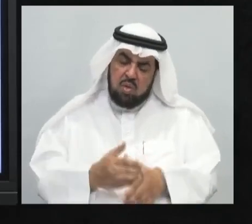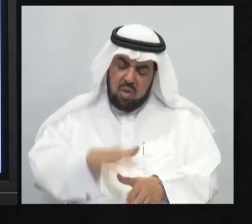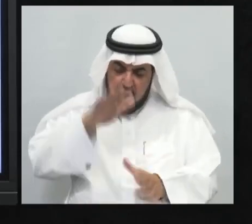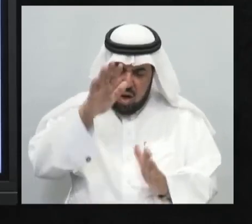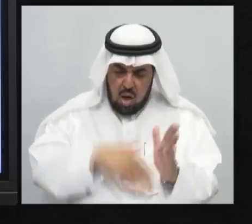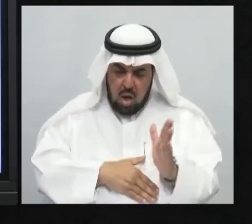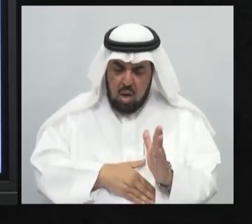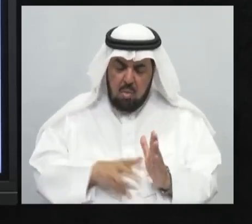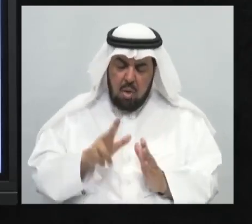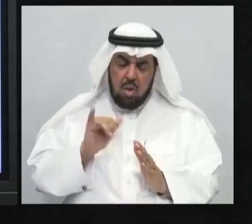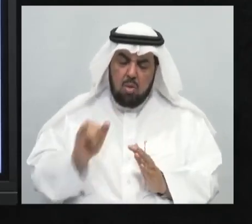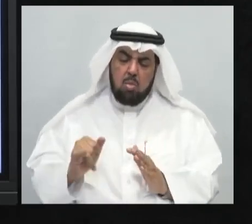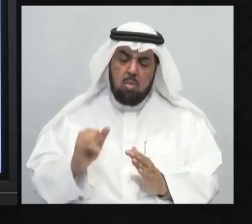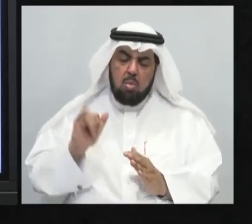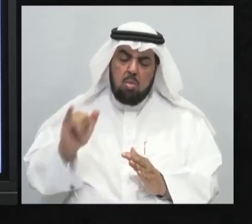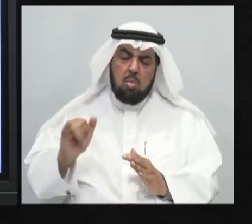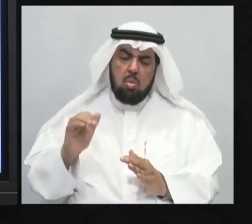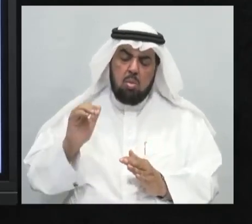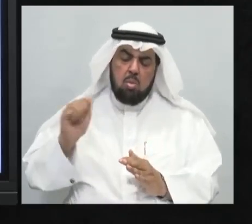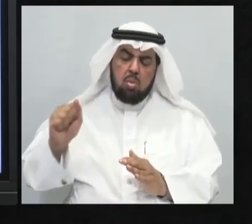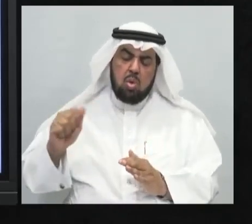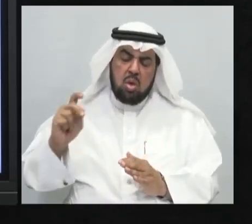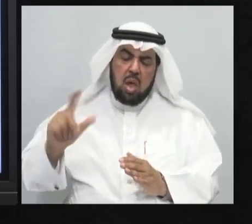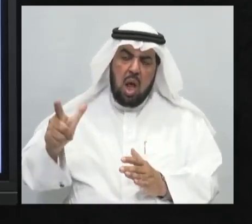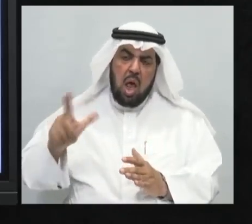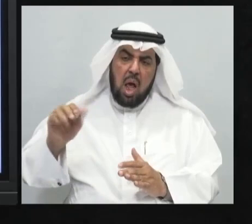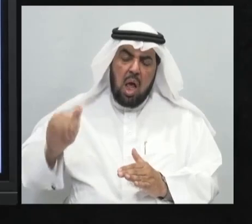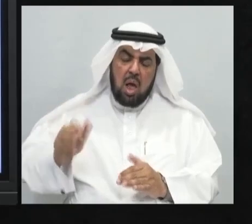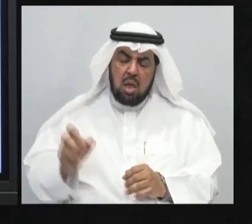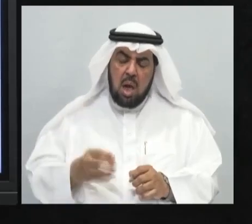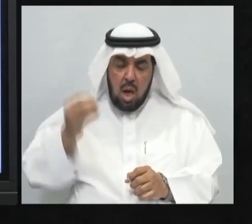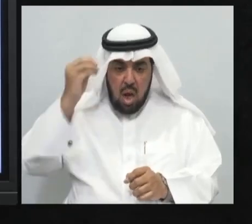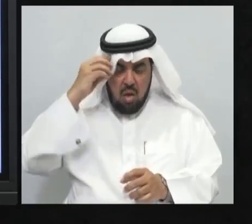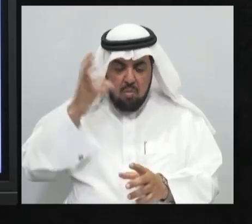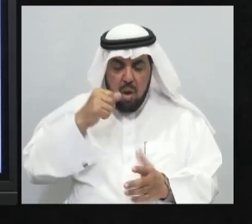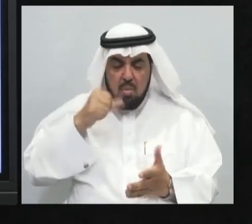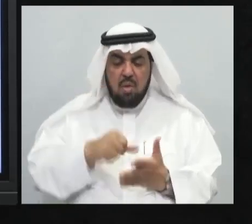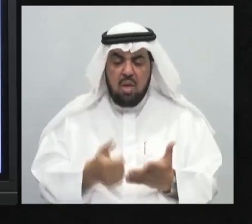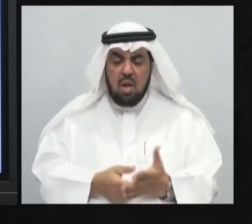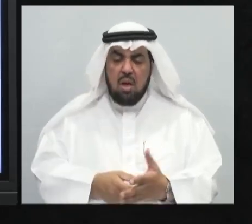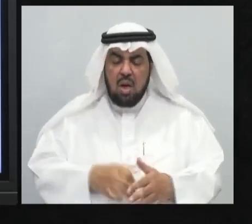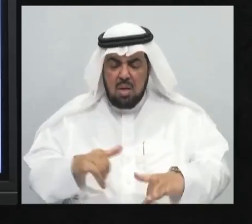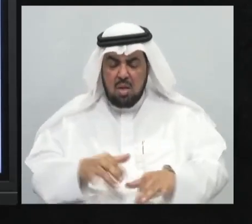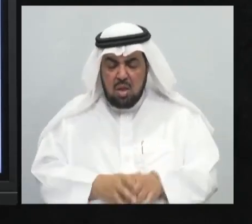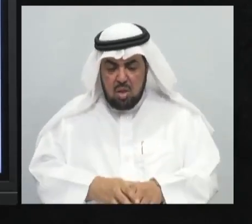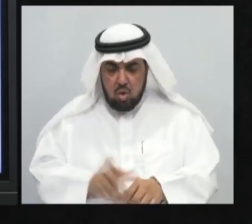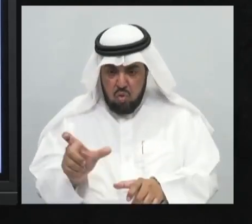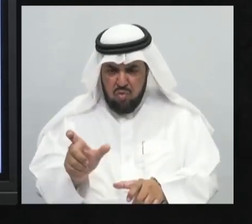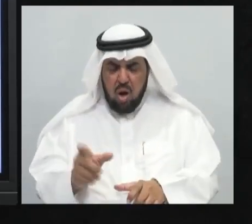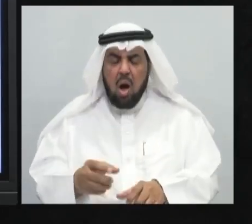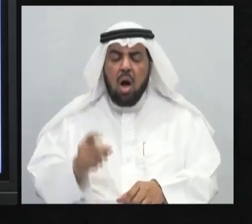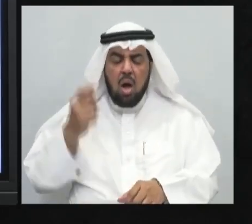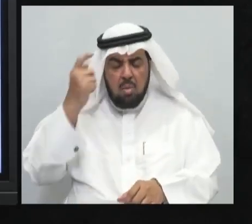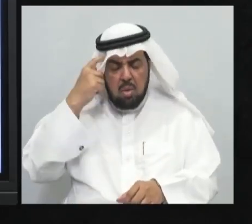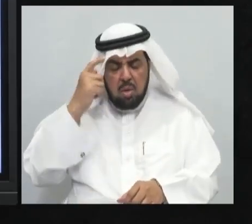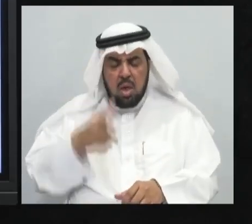قائمه مصطلحات حتى توضح لمن لا يفهم او لمن ليس في نفس المجال ماذا تعني